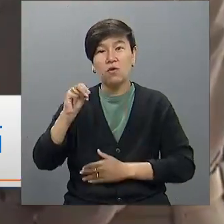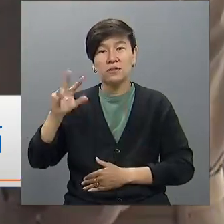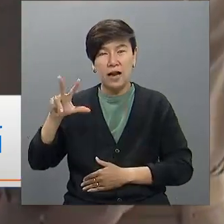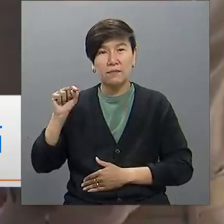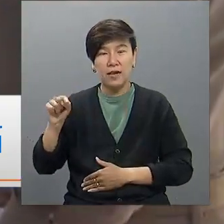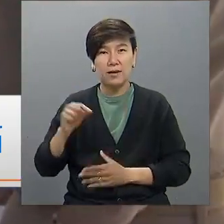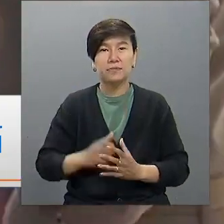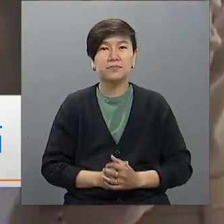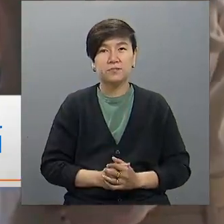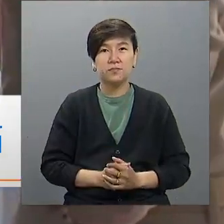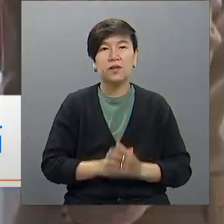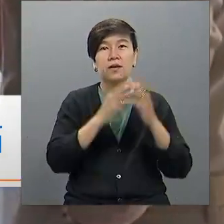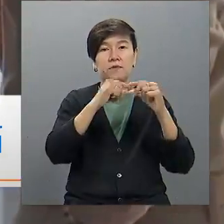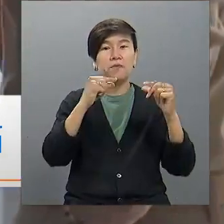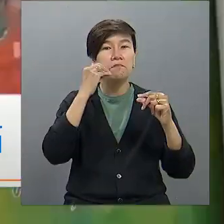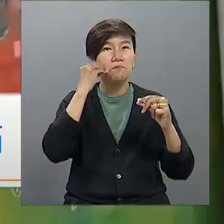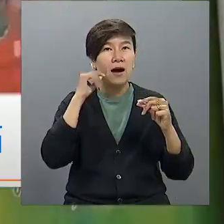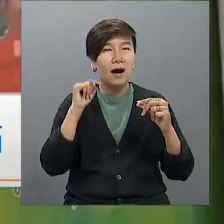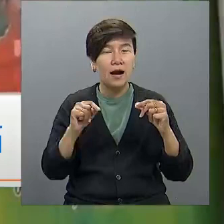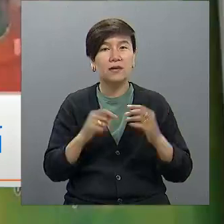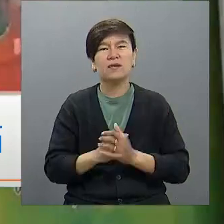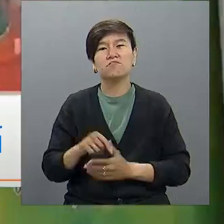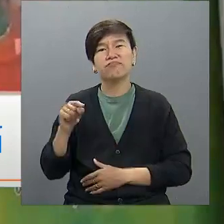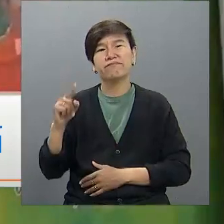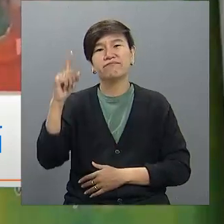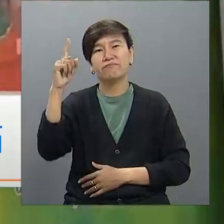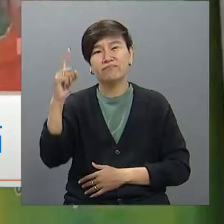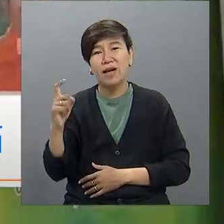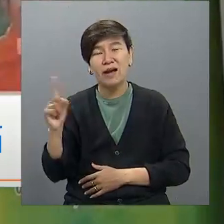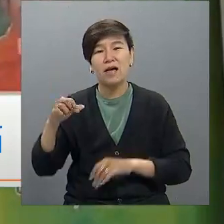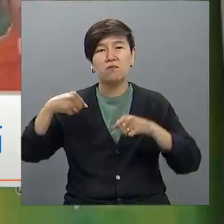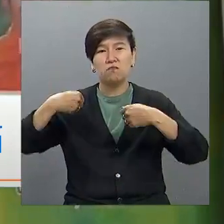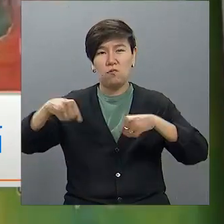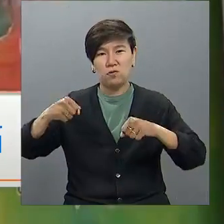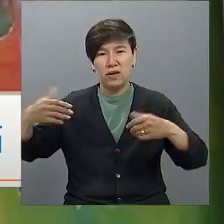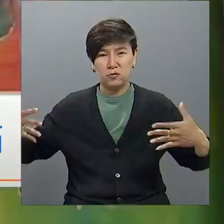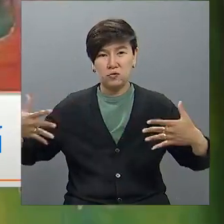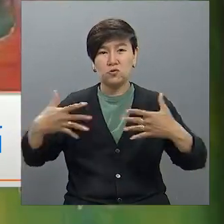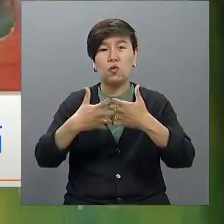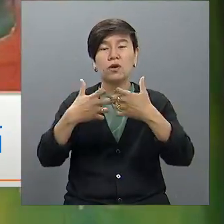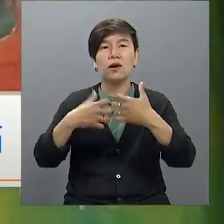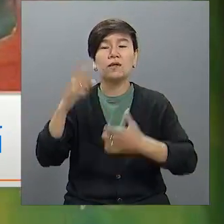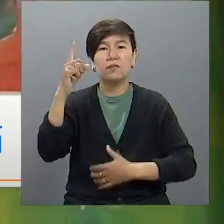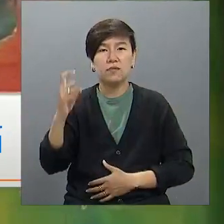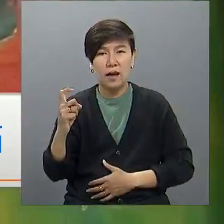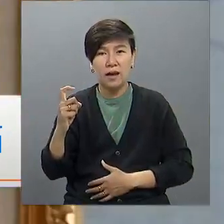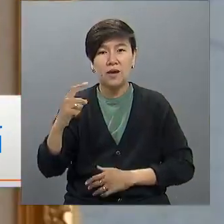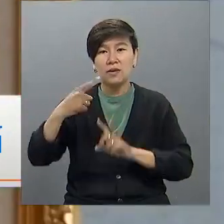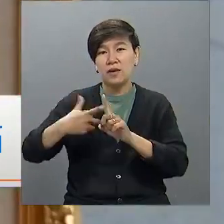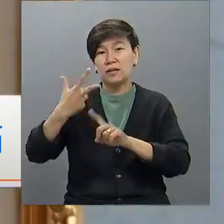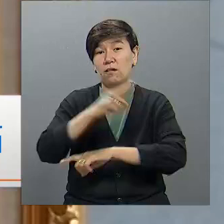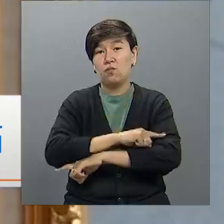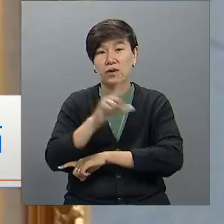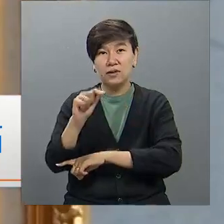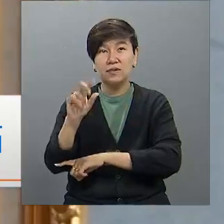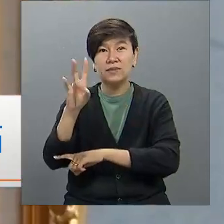จังหวัดเพชรบูรณ์นี่แหละค่ะน้องเสียชีวิตจากอุบัติเหตุรถจักรยานยนต์ชนกันนะคะเมื่อ27มีนาคมที่ผ่านมาอา